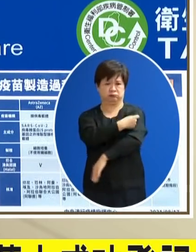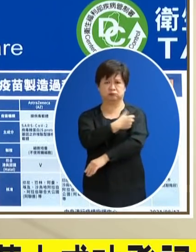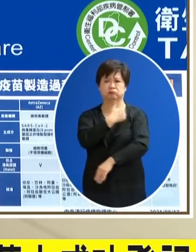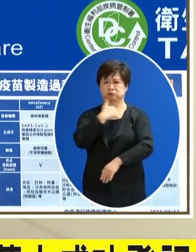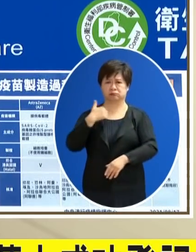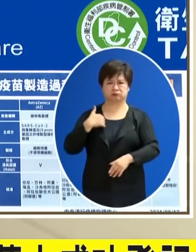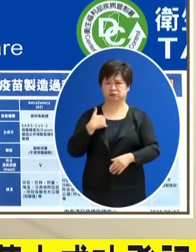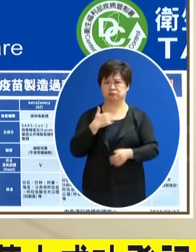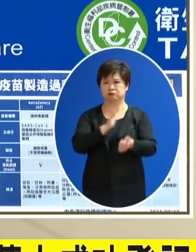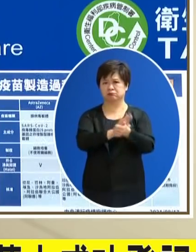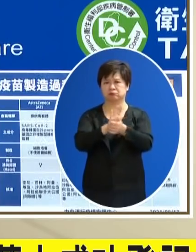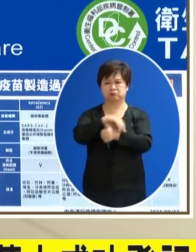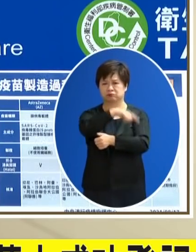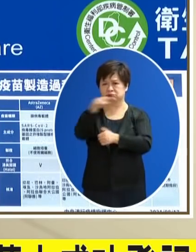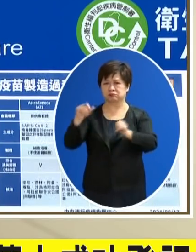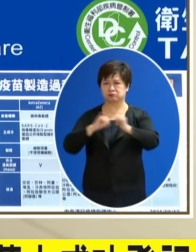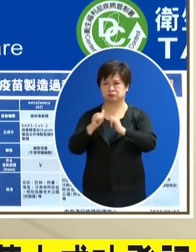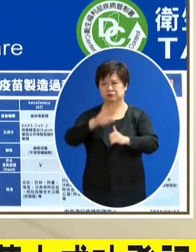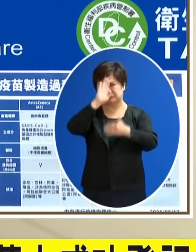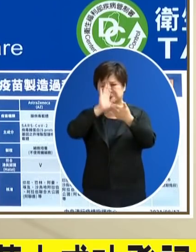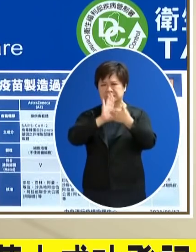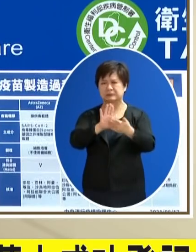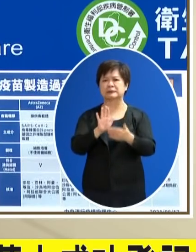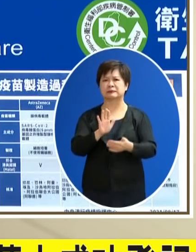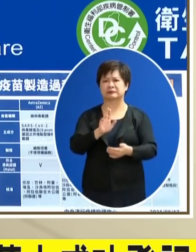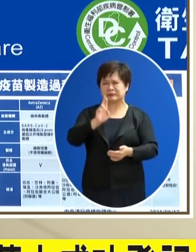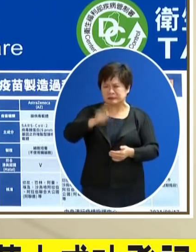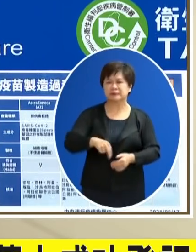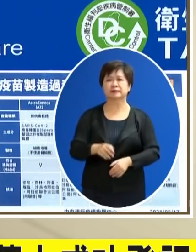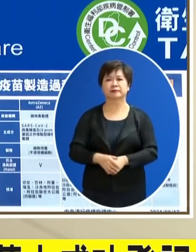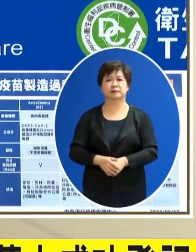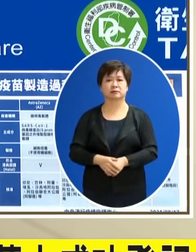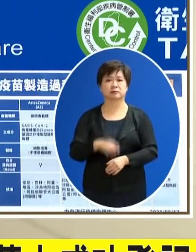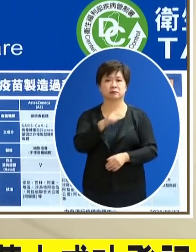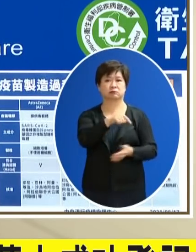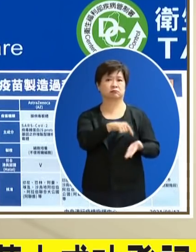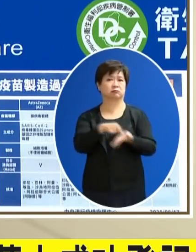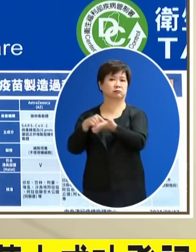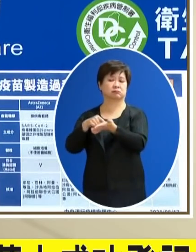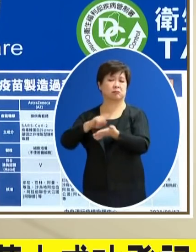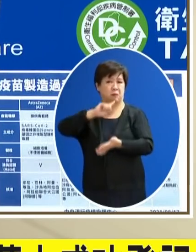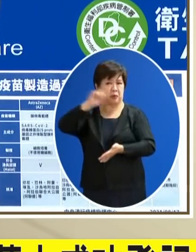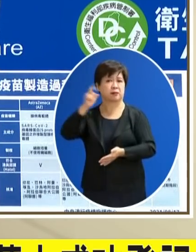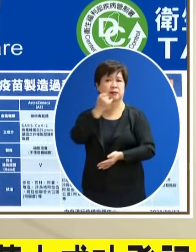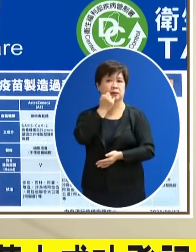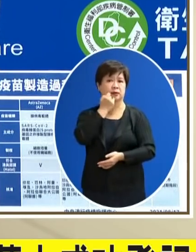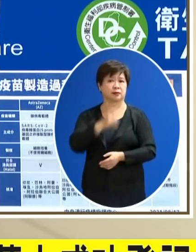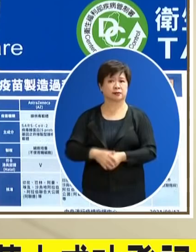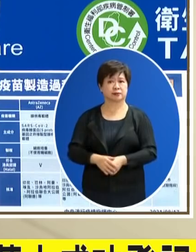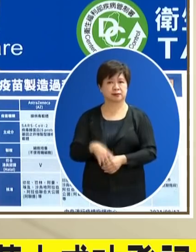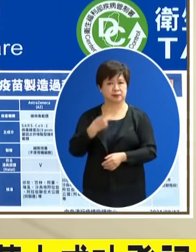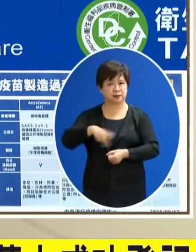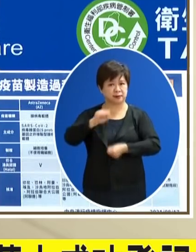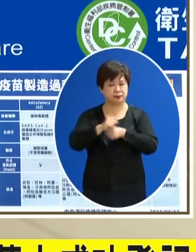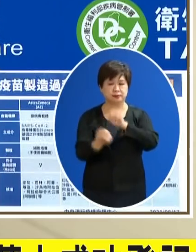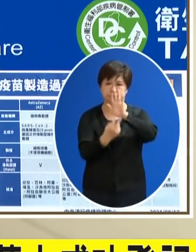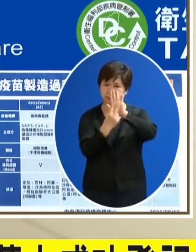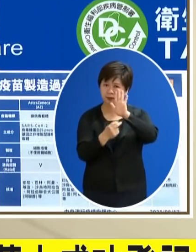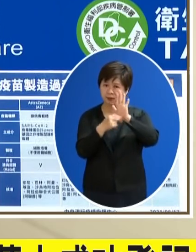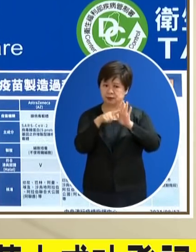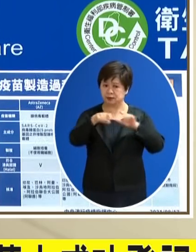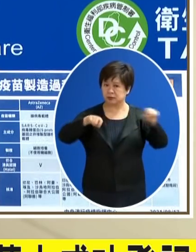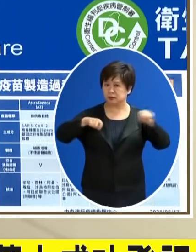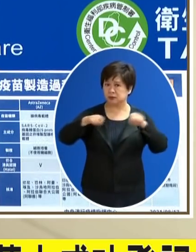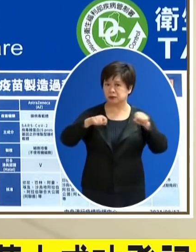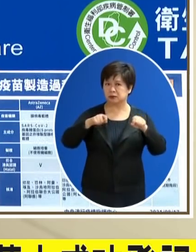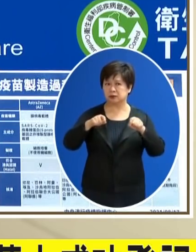一个程度哈对这整个社会防疫是有效果的，那他们提出申诉，那当然要提出相关的理由跟他的实验的计